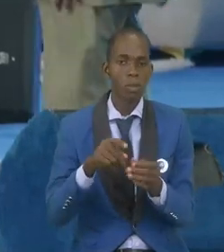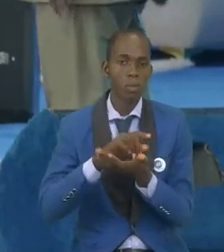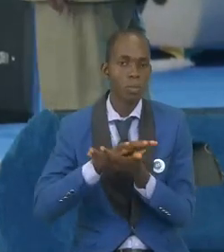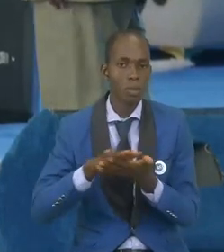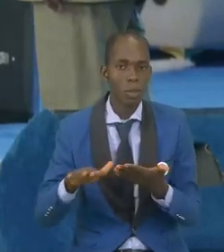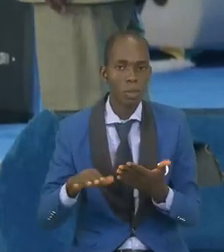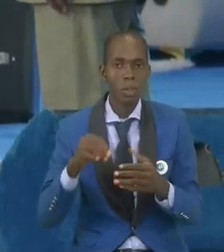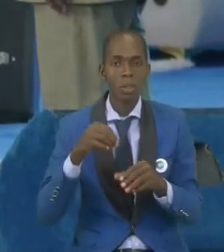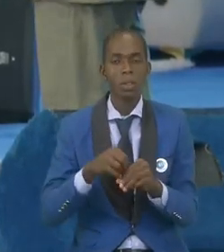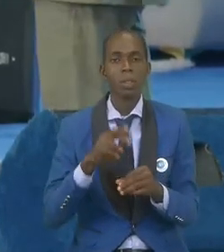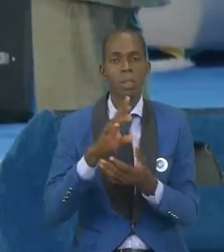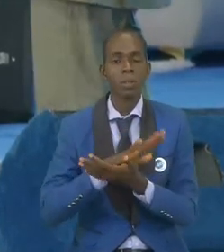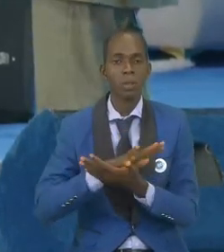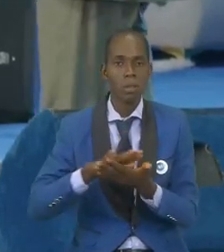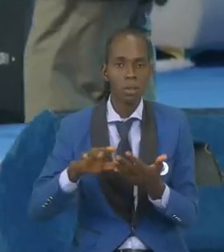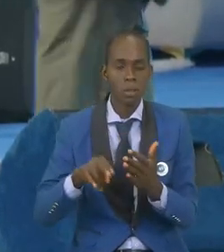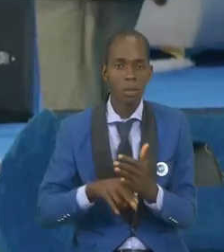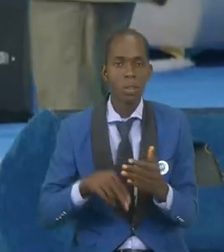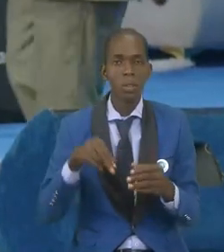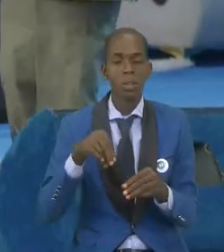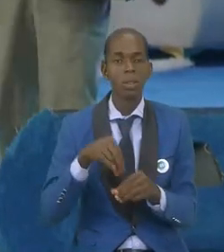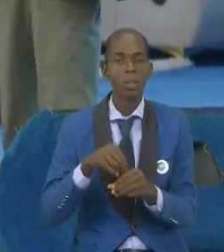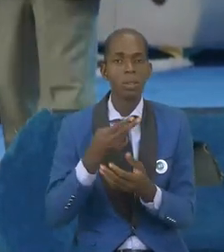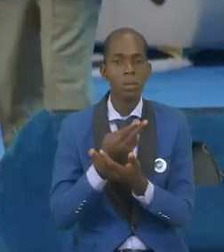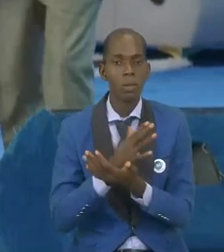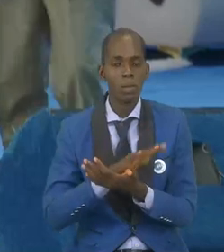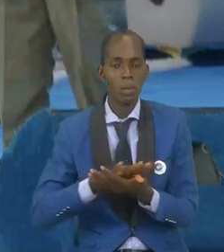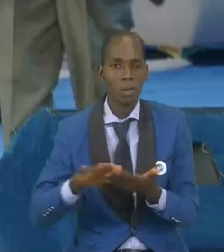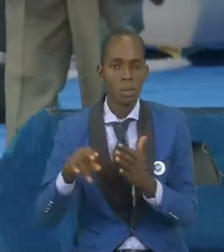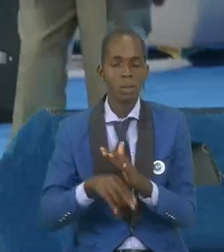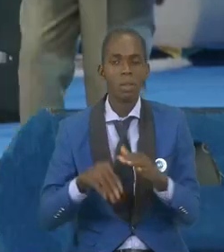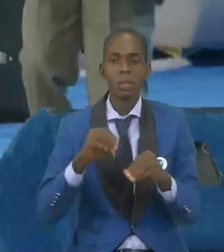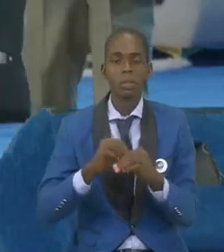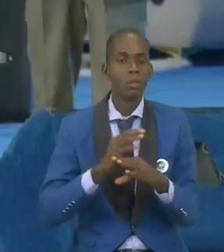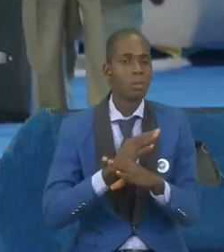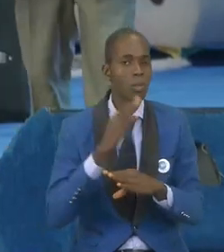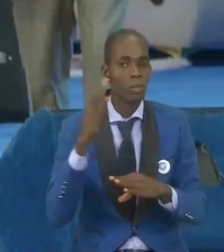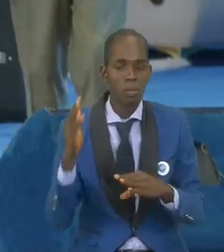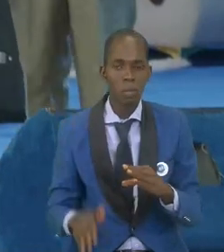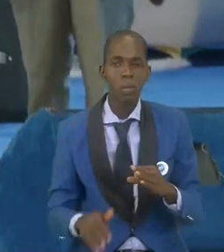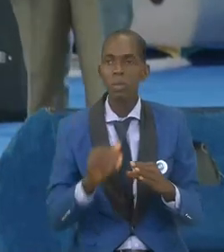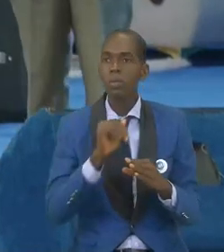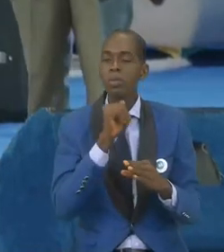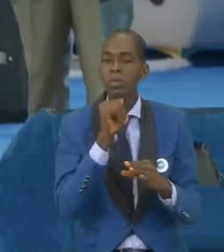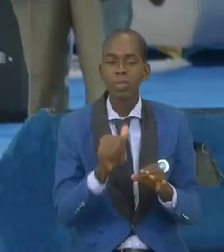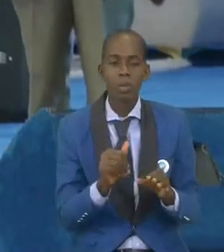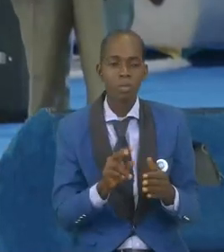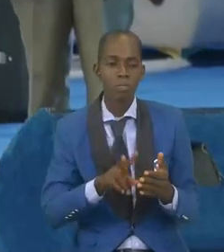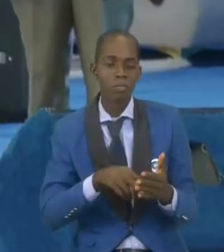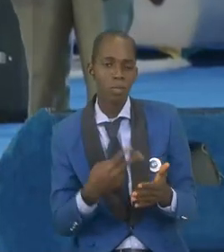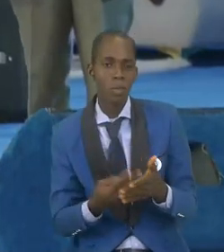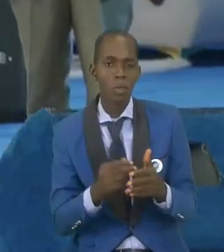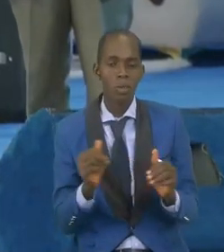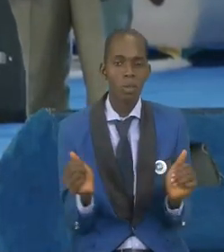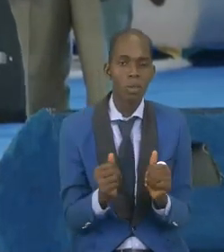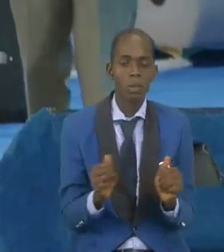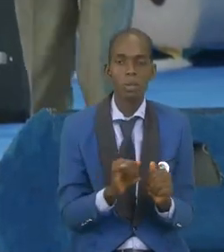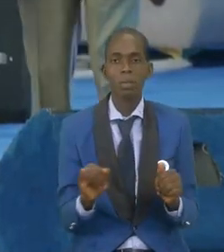a continué dans la pureté dans la justice dans la sainteté dans